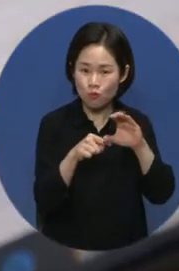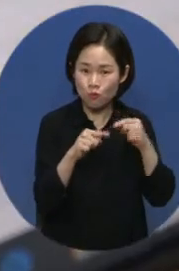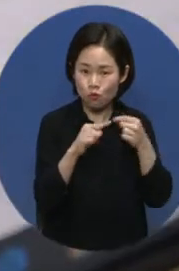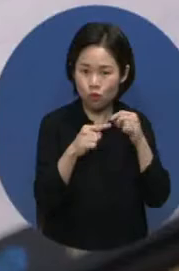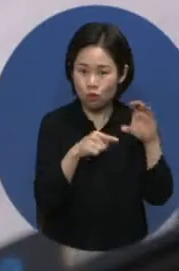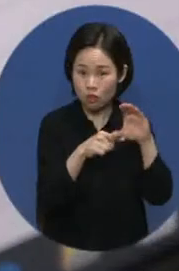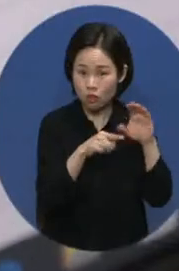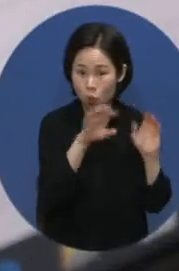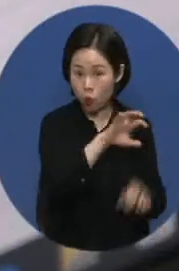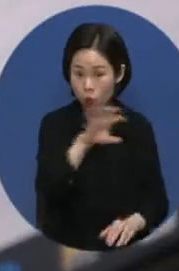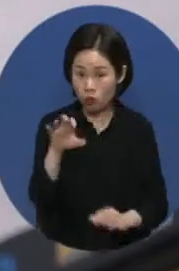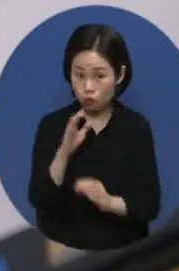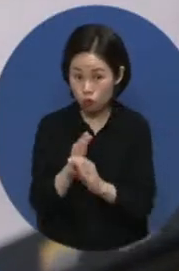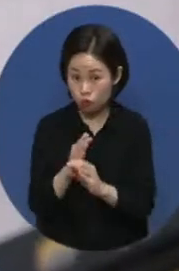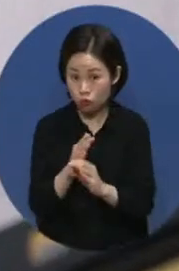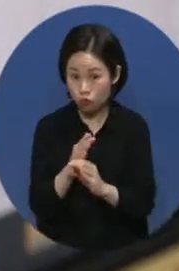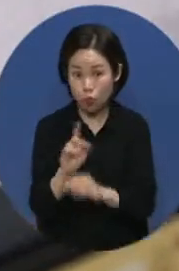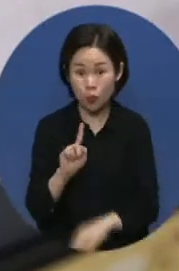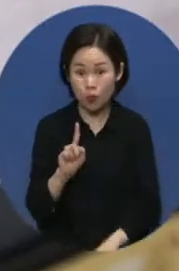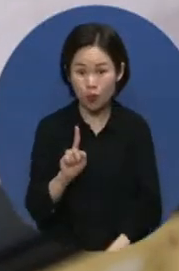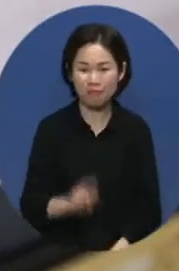건가요?